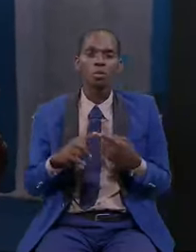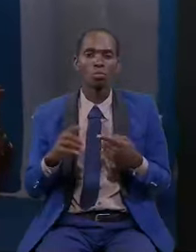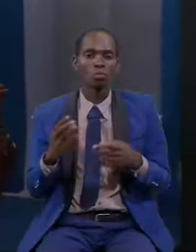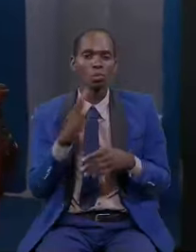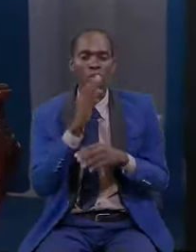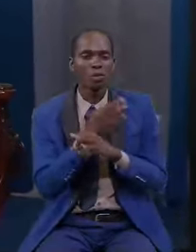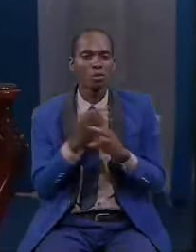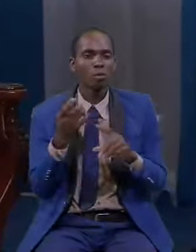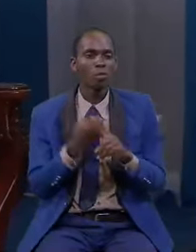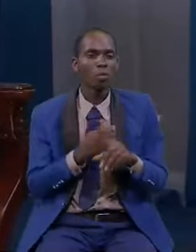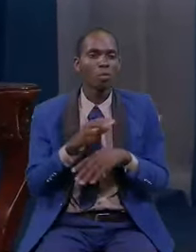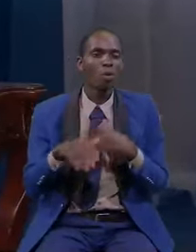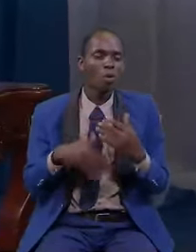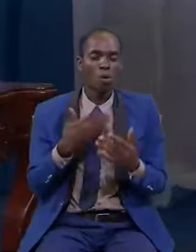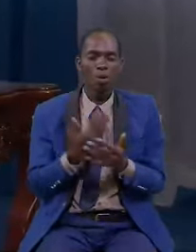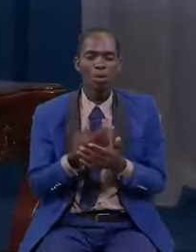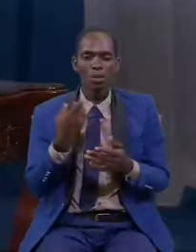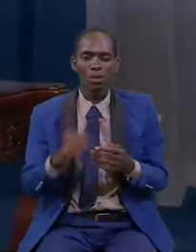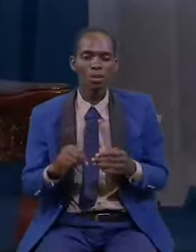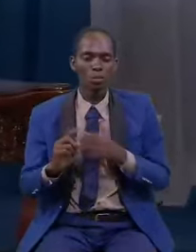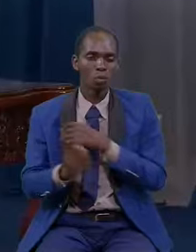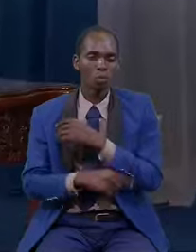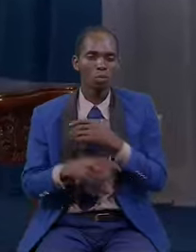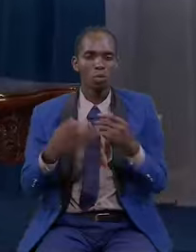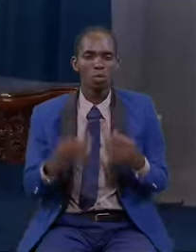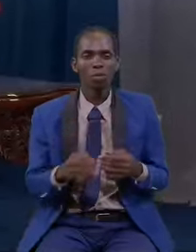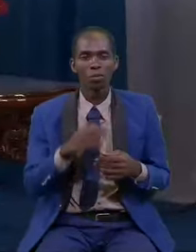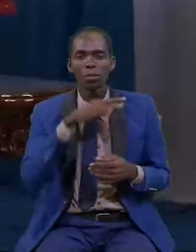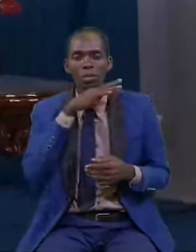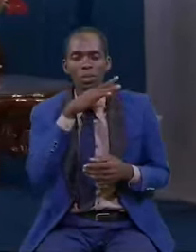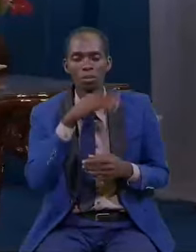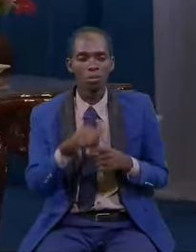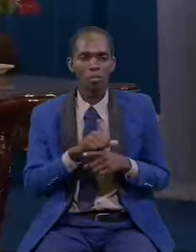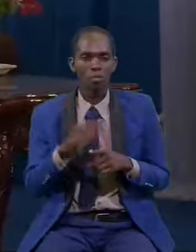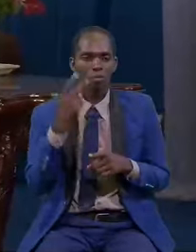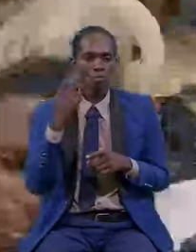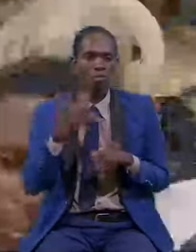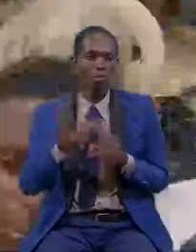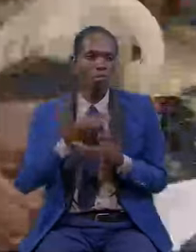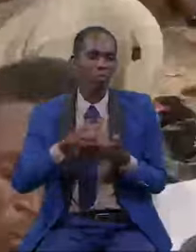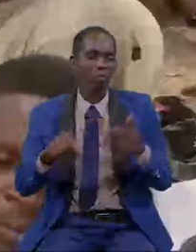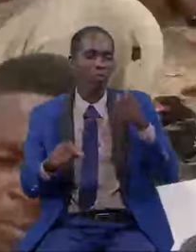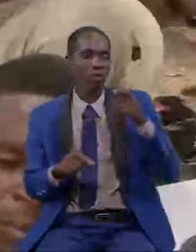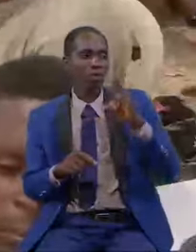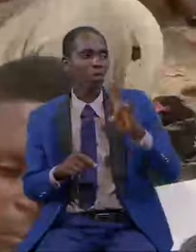la condamnation d'impiété. Lui, il est le libérateur. Le verset